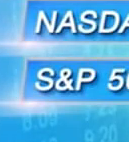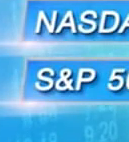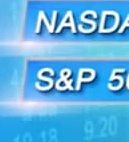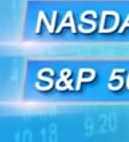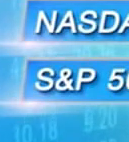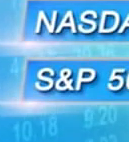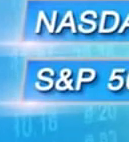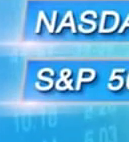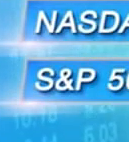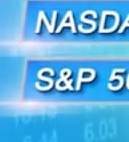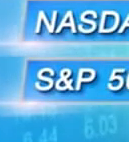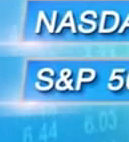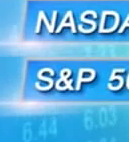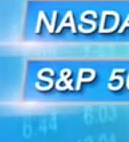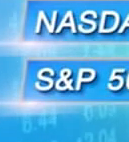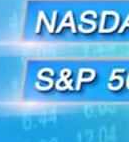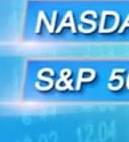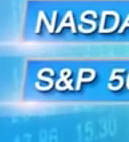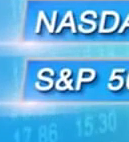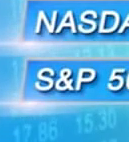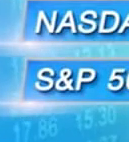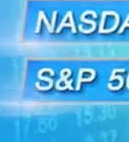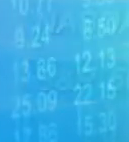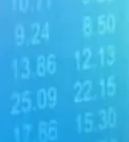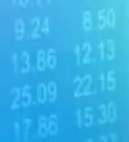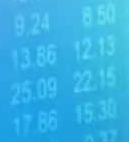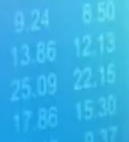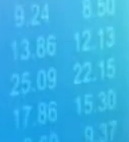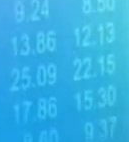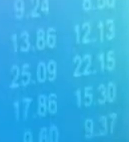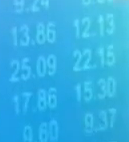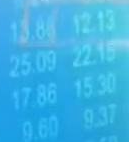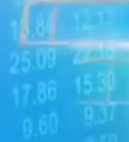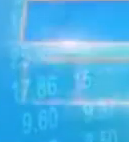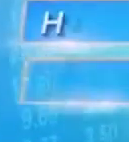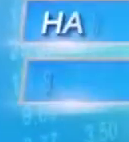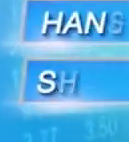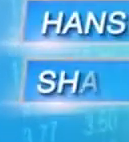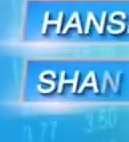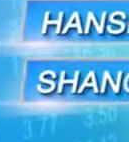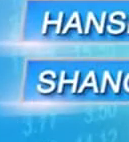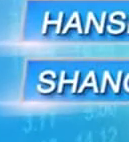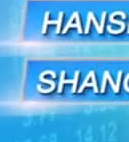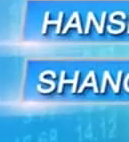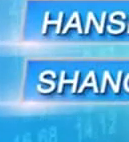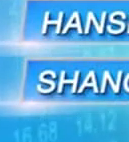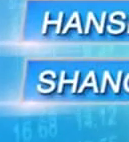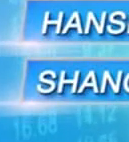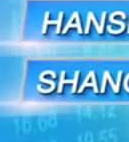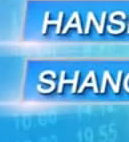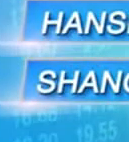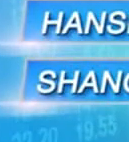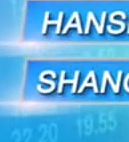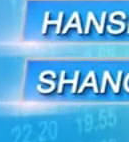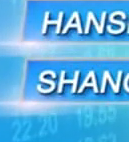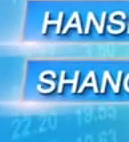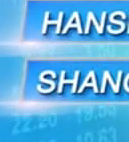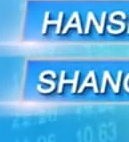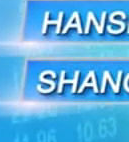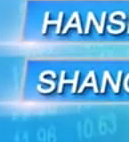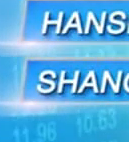ฝั่งตลาดหุ้นเอเชียวันนี้เคลื่อนไหวทั้งในแดนบวกและลบนะคะโดยดัชนีนิเคอิตลาดหุ้นโตเกียวปิดภาคเช้าร่วมลง